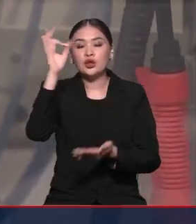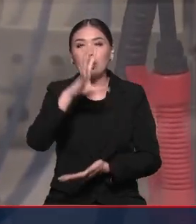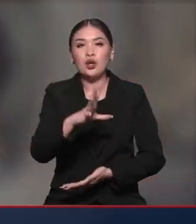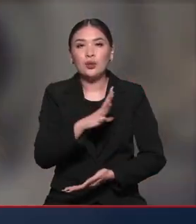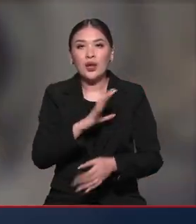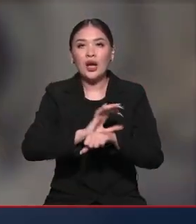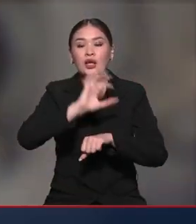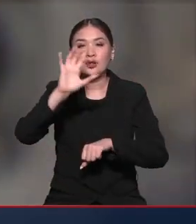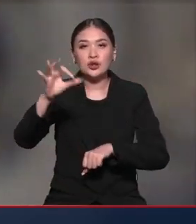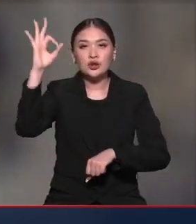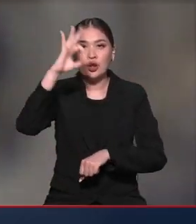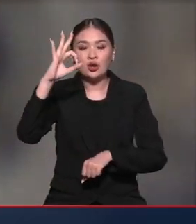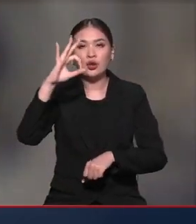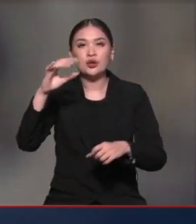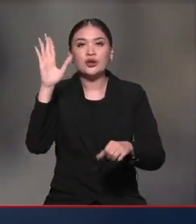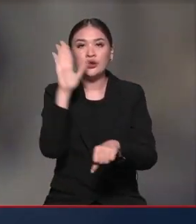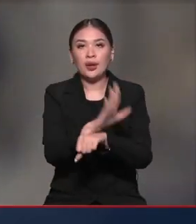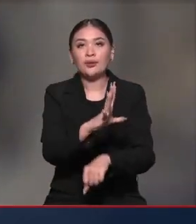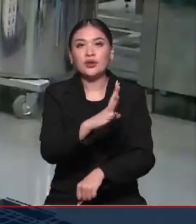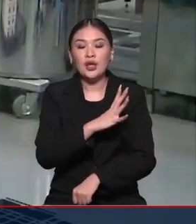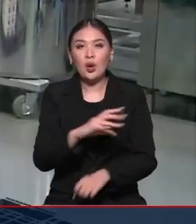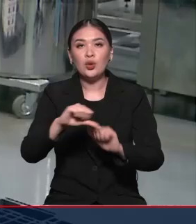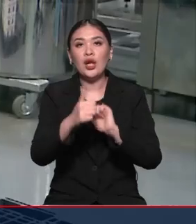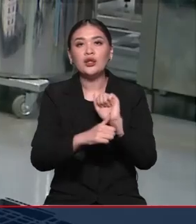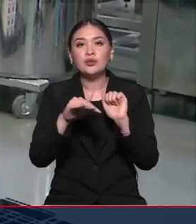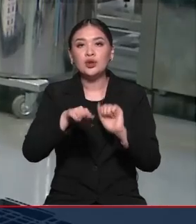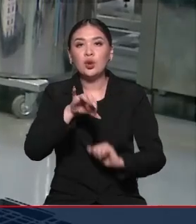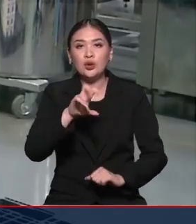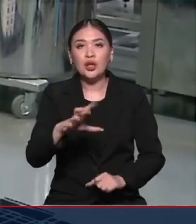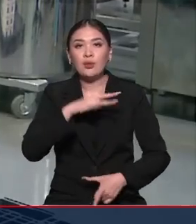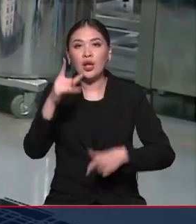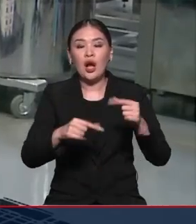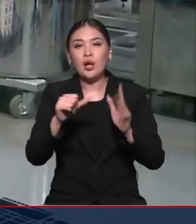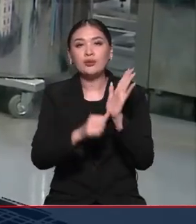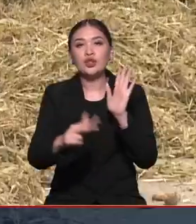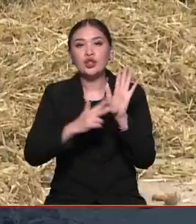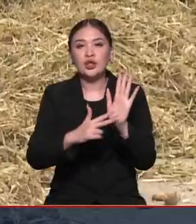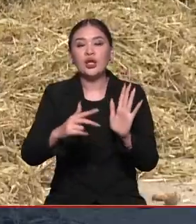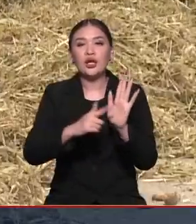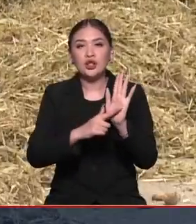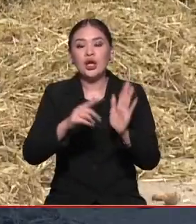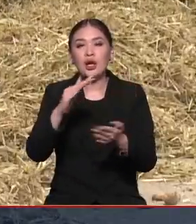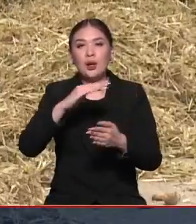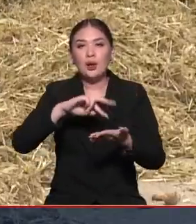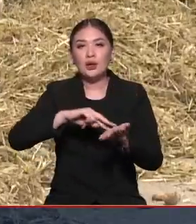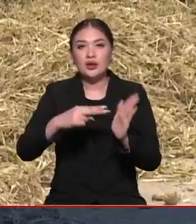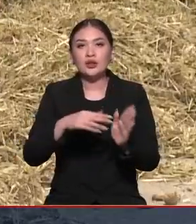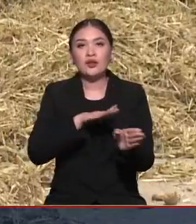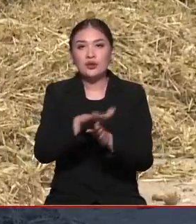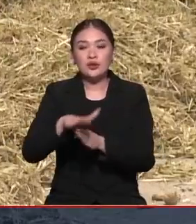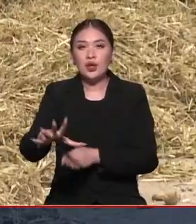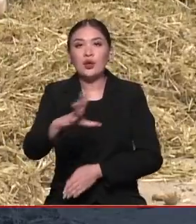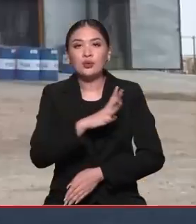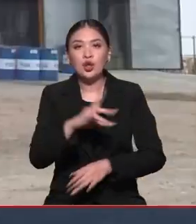импортқа тәуелділікті төмендетуді тапсырған. Биыл 16 000 тонна сүт алатын 67 жоба іске асты. Көрсеткішті асыру үшін асыл тұқымды мал